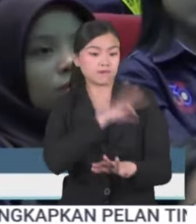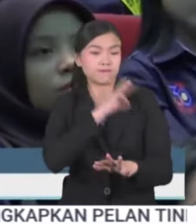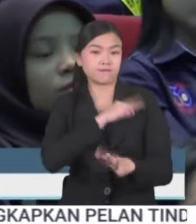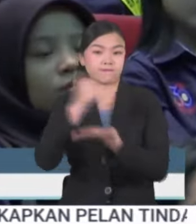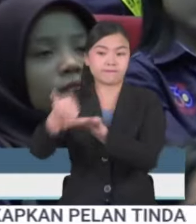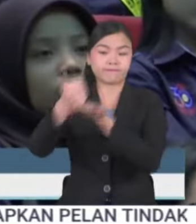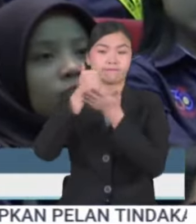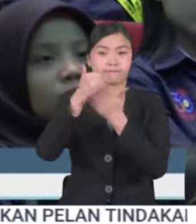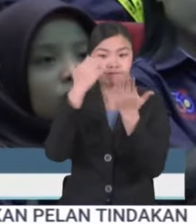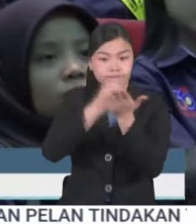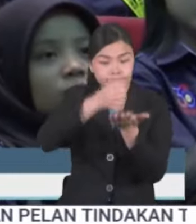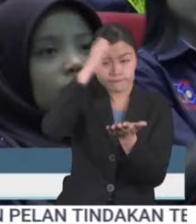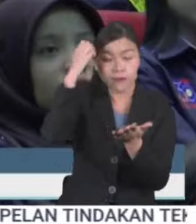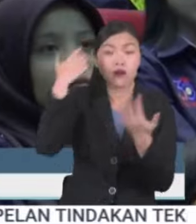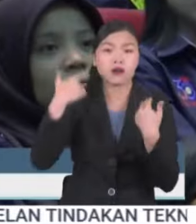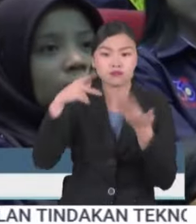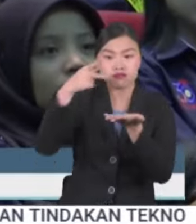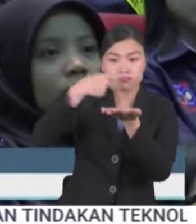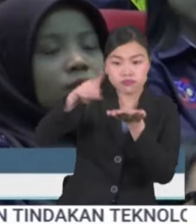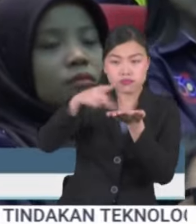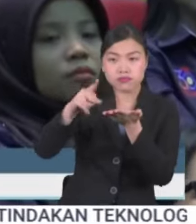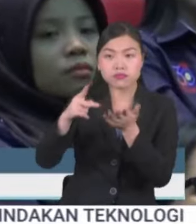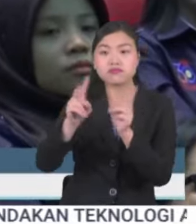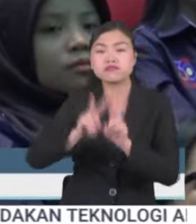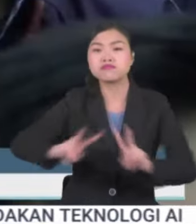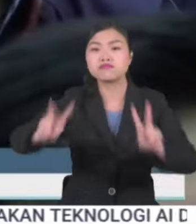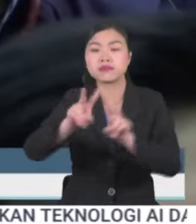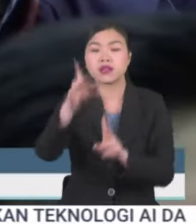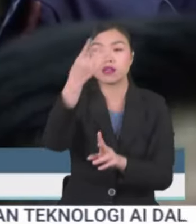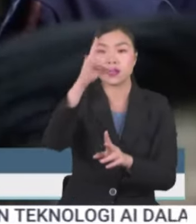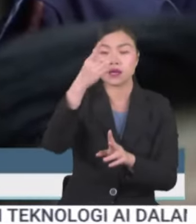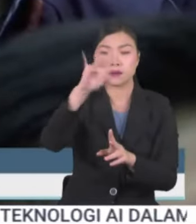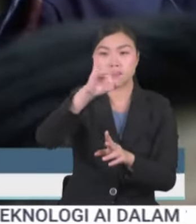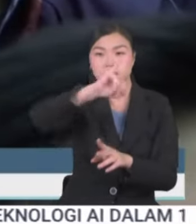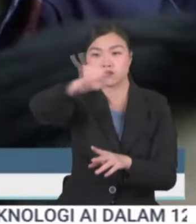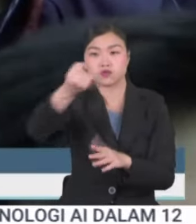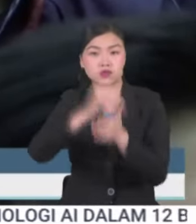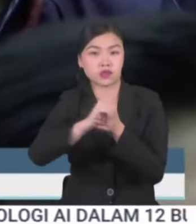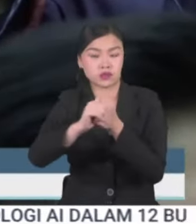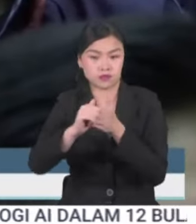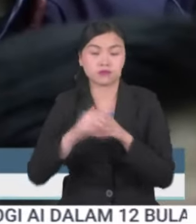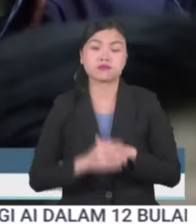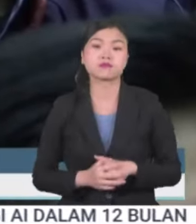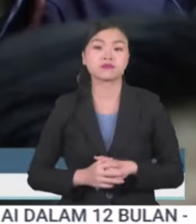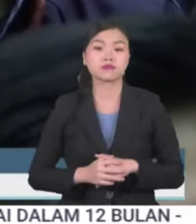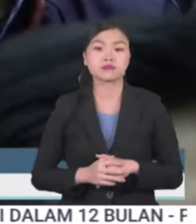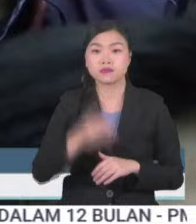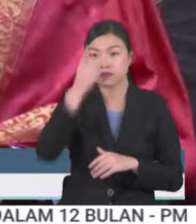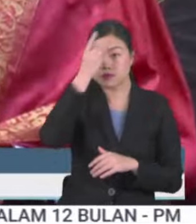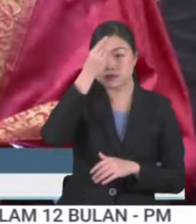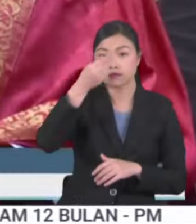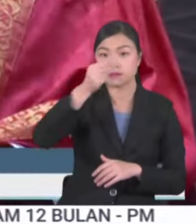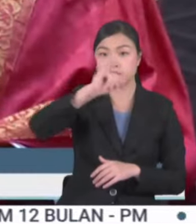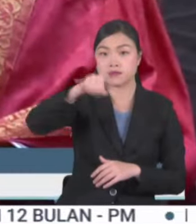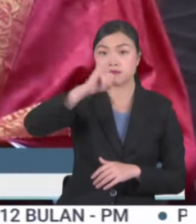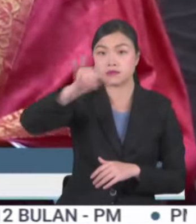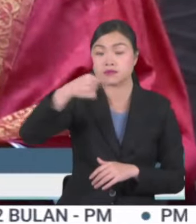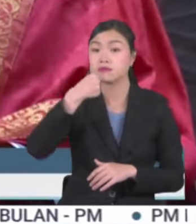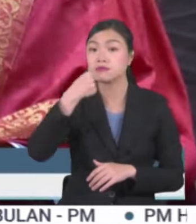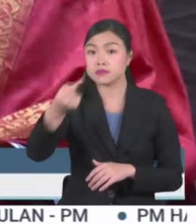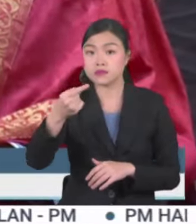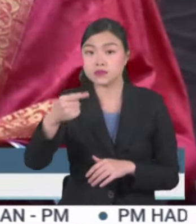pendidikan melibatkan perbelanjaan berjumlah r868 juta Dalam pada itu Datuk Haji memberitahu